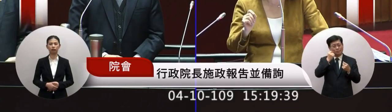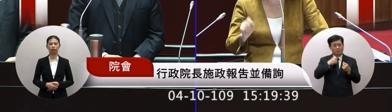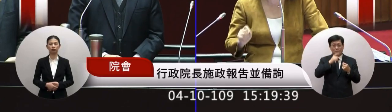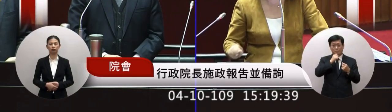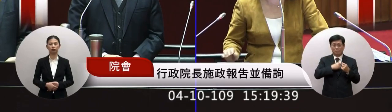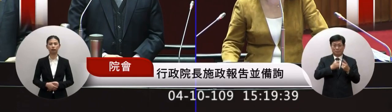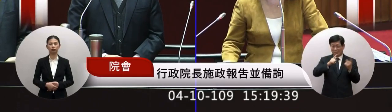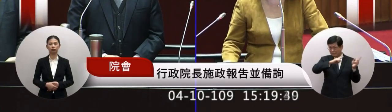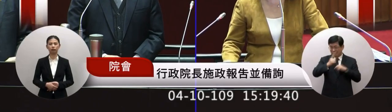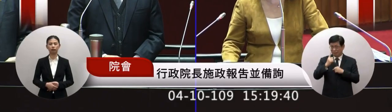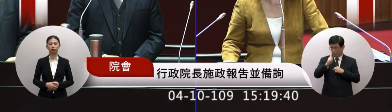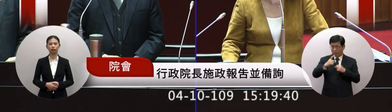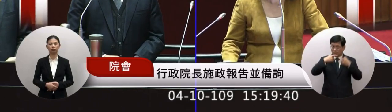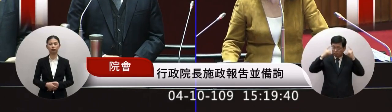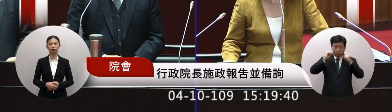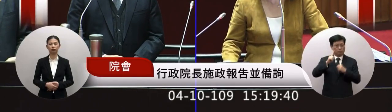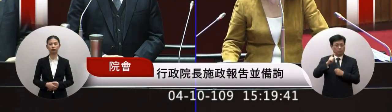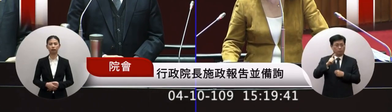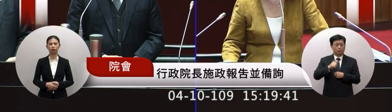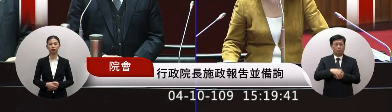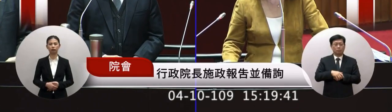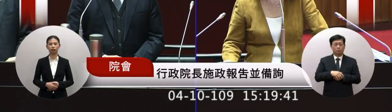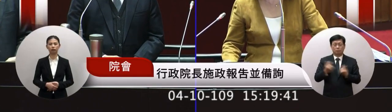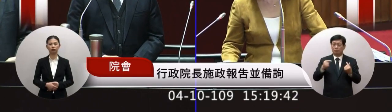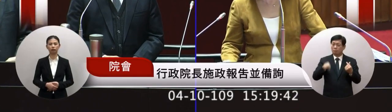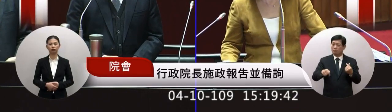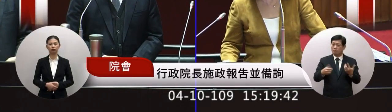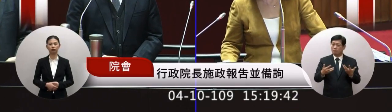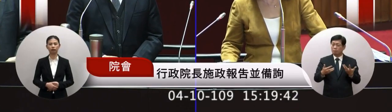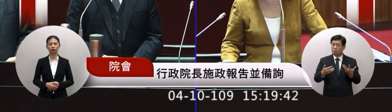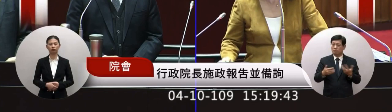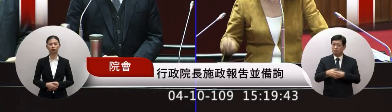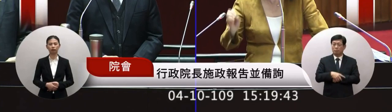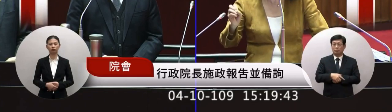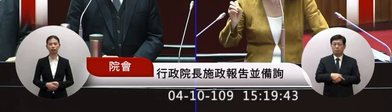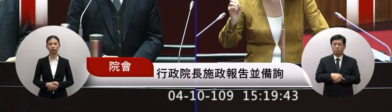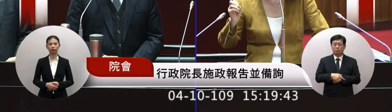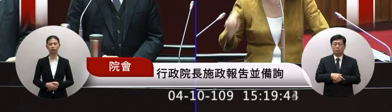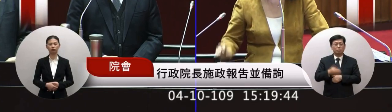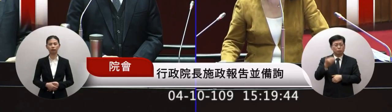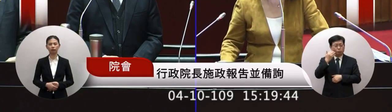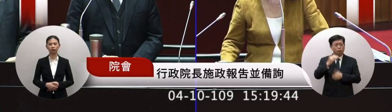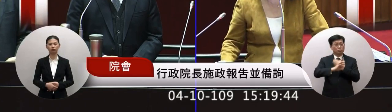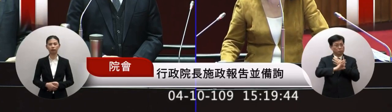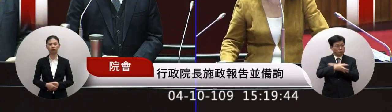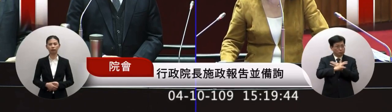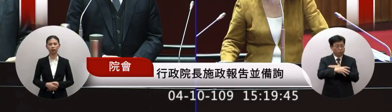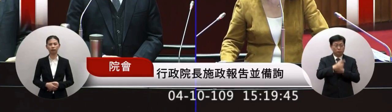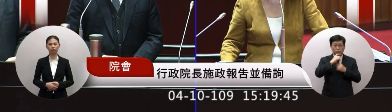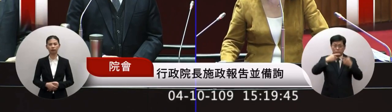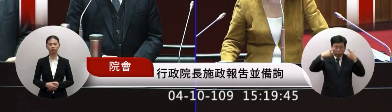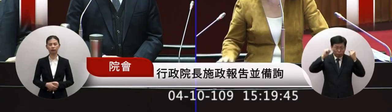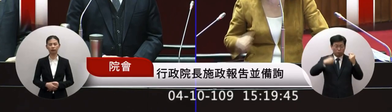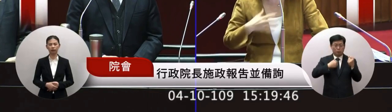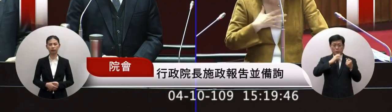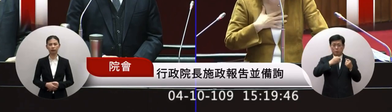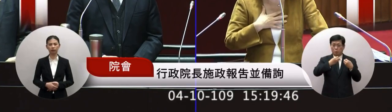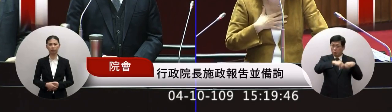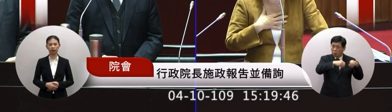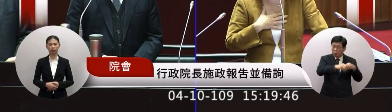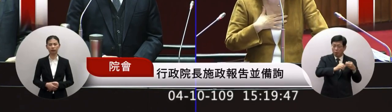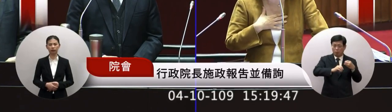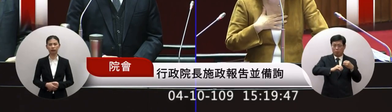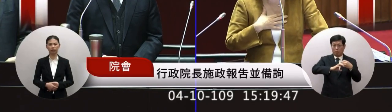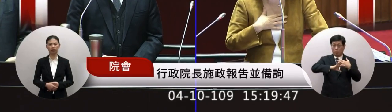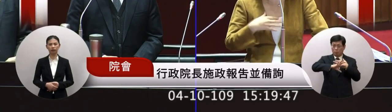到一天一个口罩。在这样的一个情况之下，我们在参与国际，就是说口罩外交的时候，是不是应